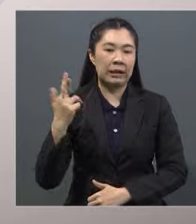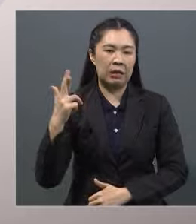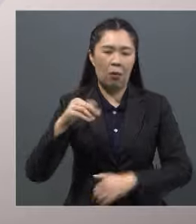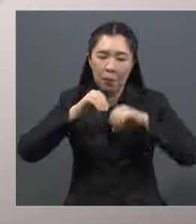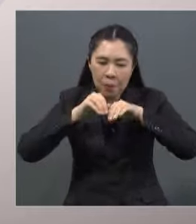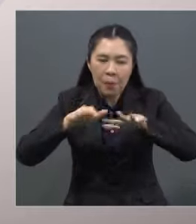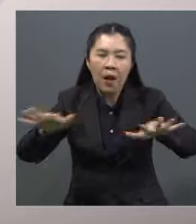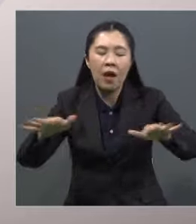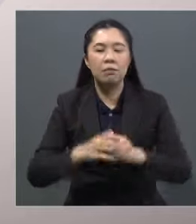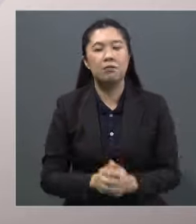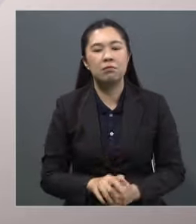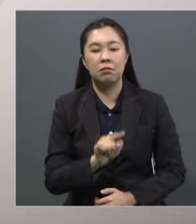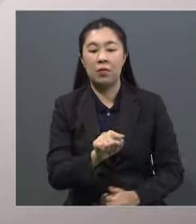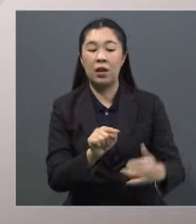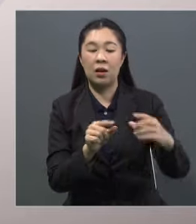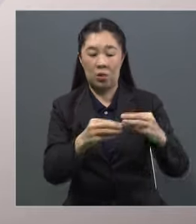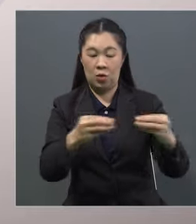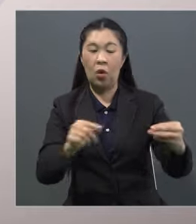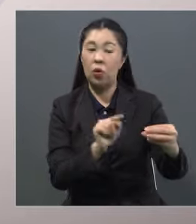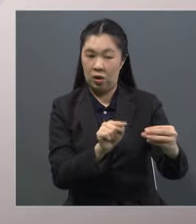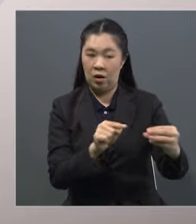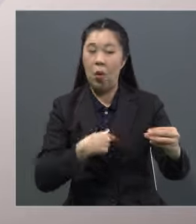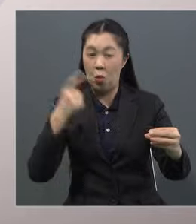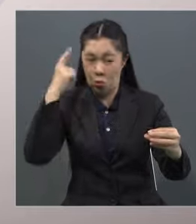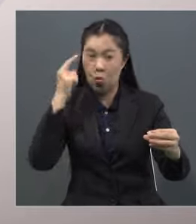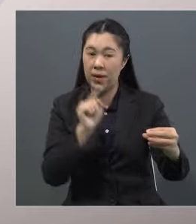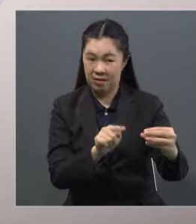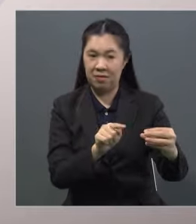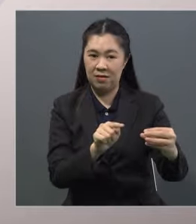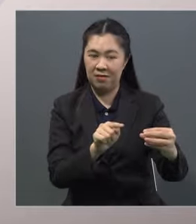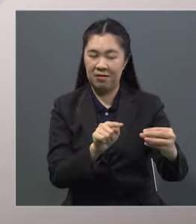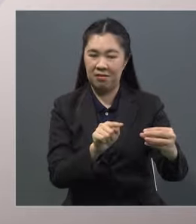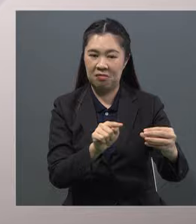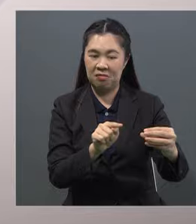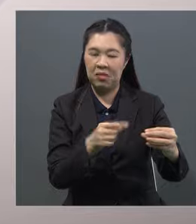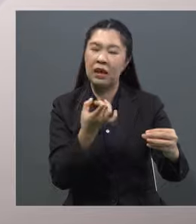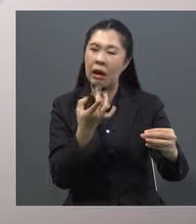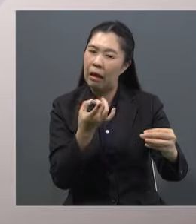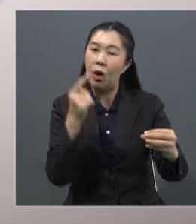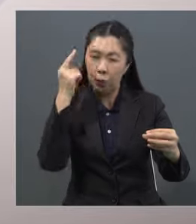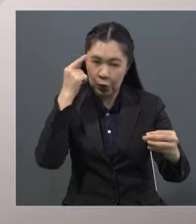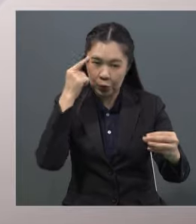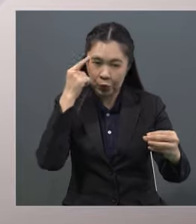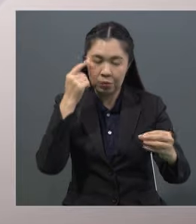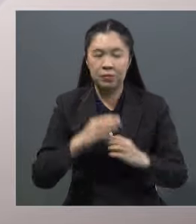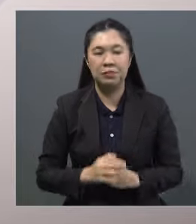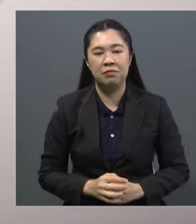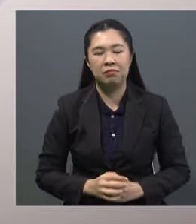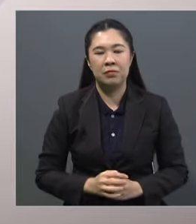ามนักเรียนว่ารู้มั้ยเนี่ยวัตถุที่อยู่ในมือครูเนี่ยเอาไว้ทำอะไร